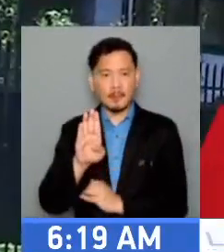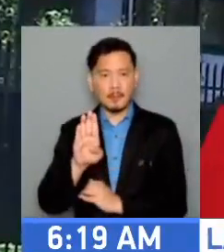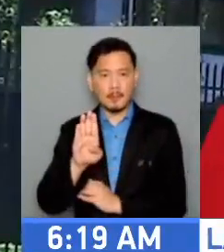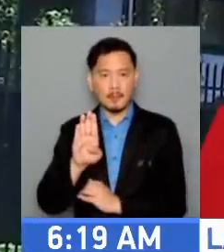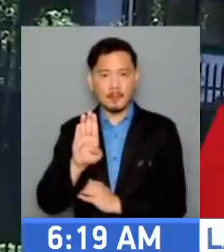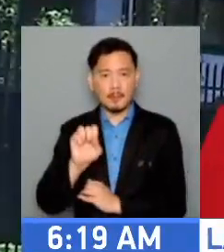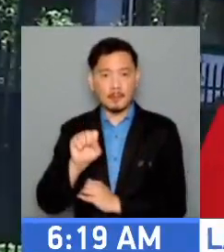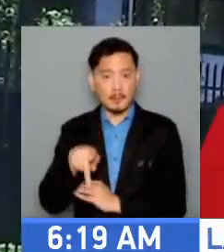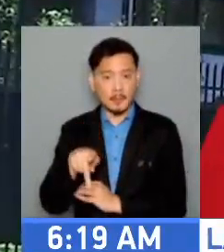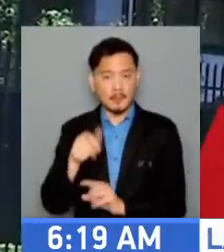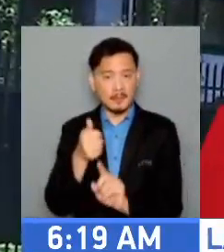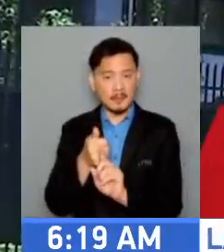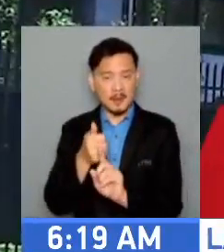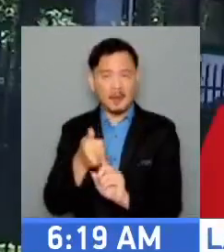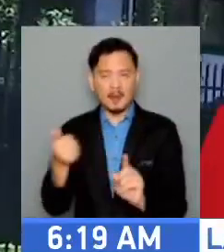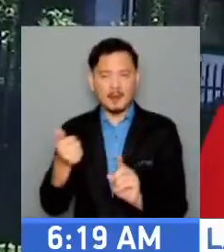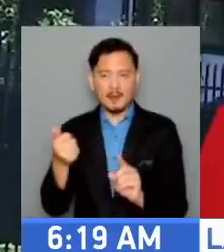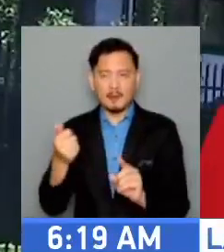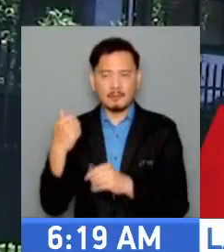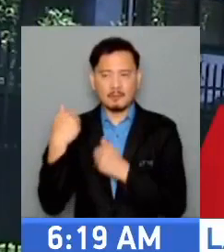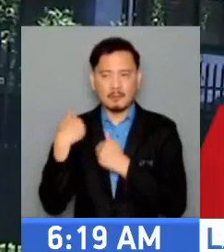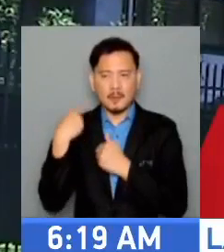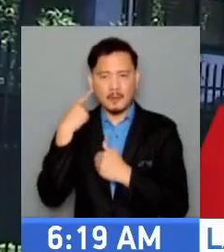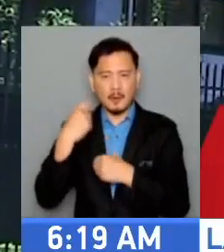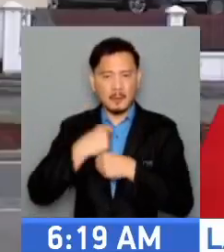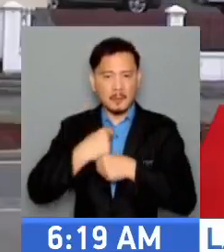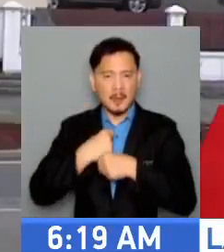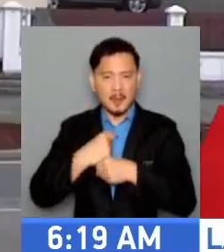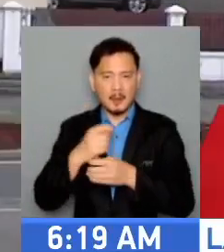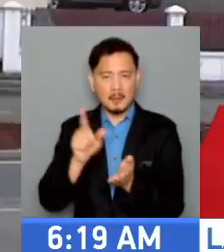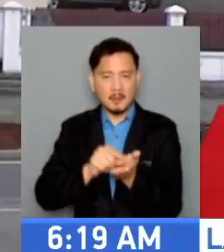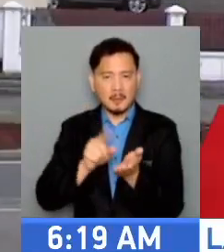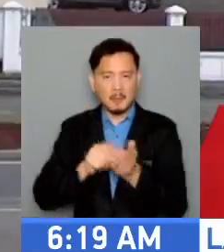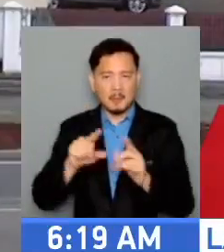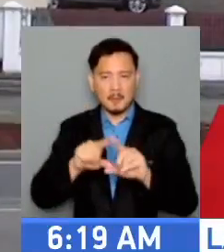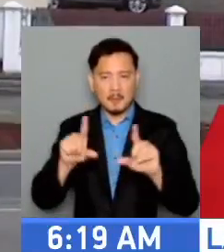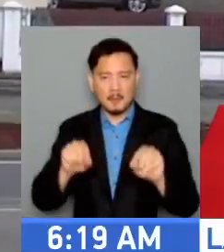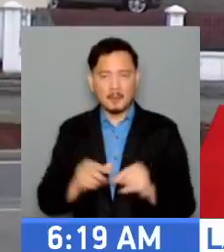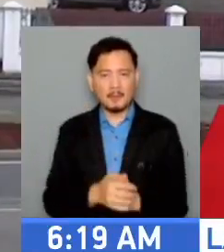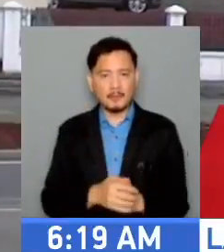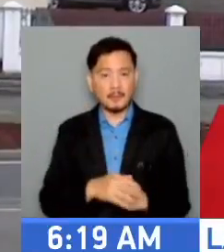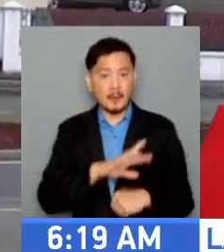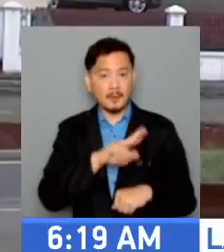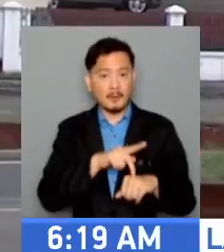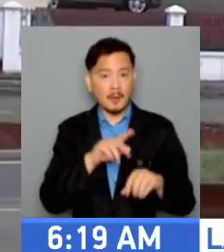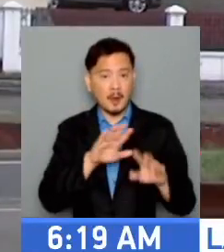physical cards. At ang Philippine Postal Corporation ang magdedistribute nito.